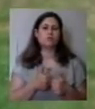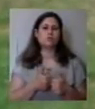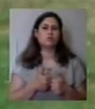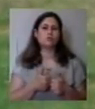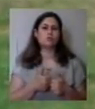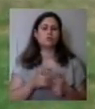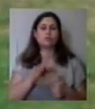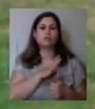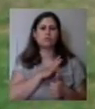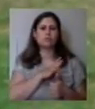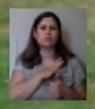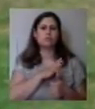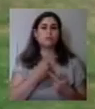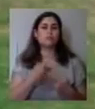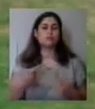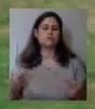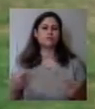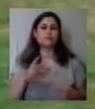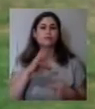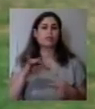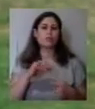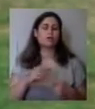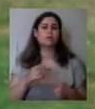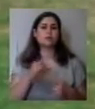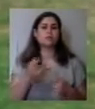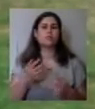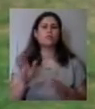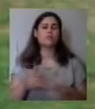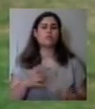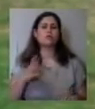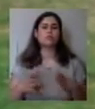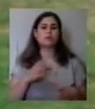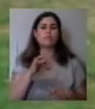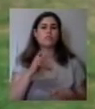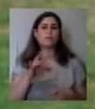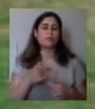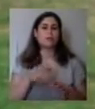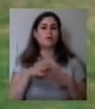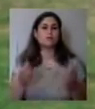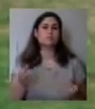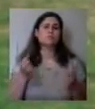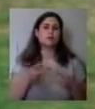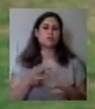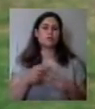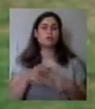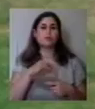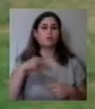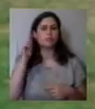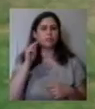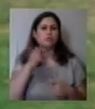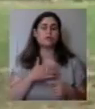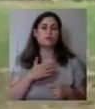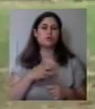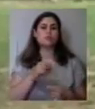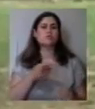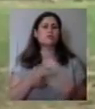були іншими, ніж прості тренування. Вони більш спеціальні. Ми вивчаємо наших